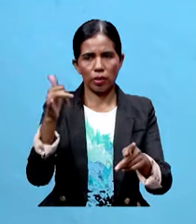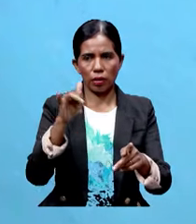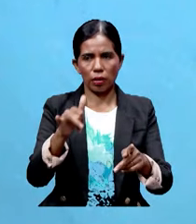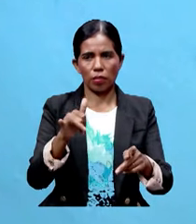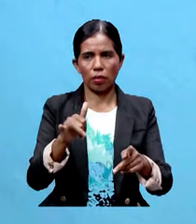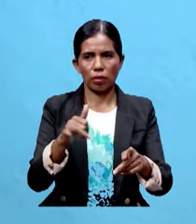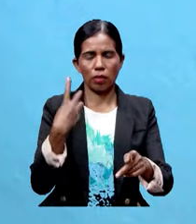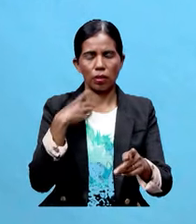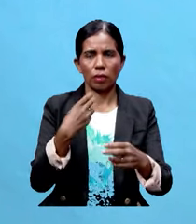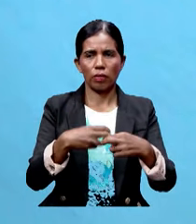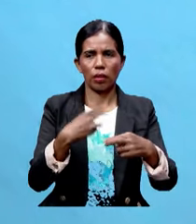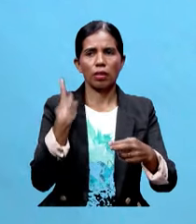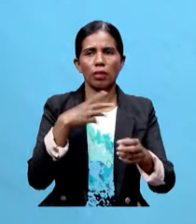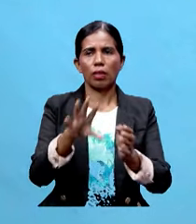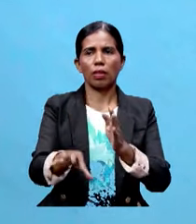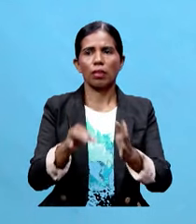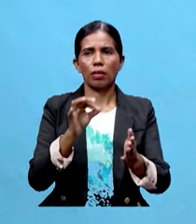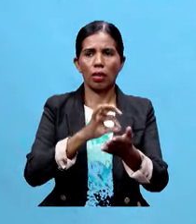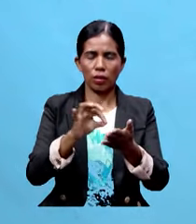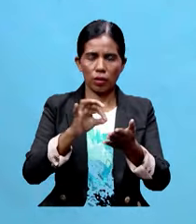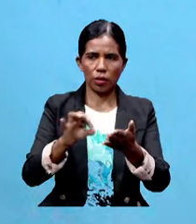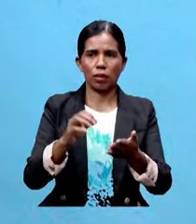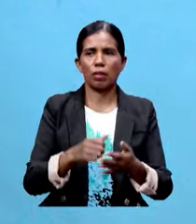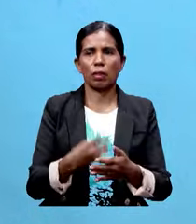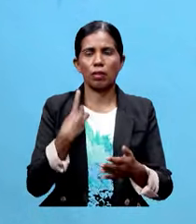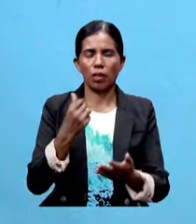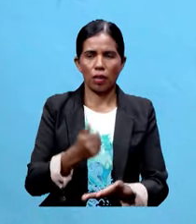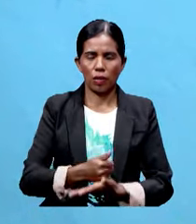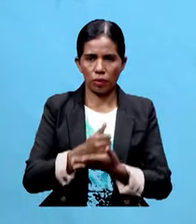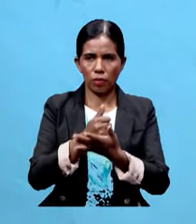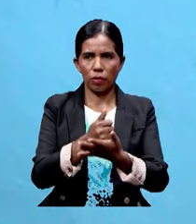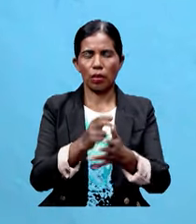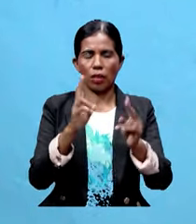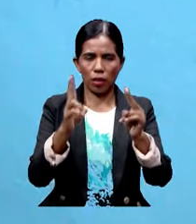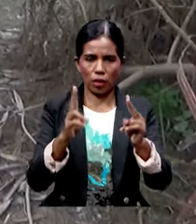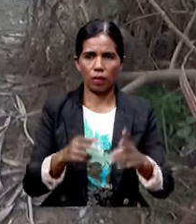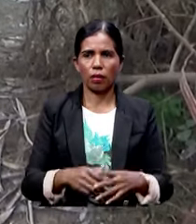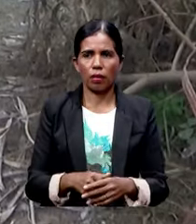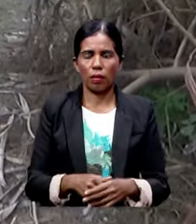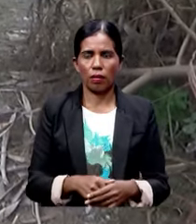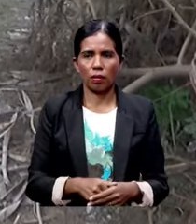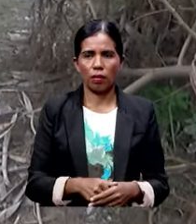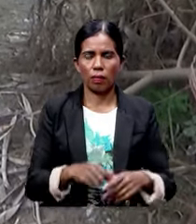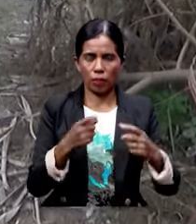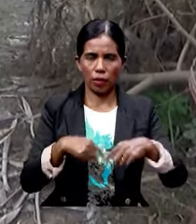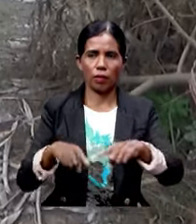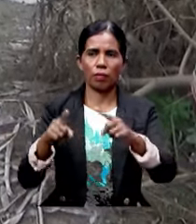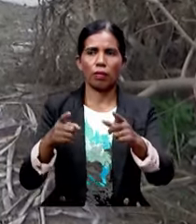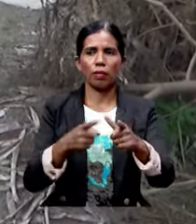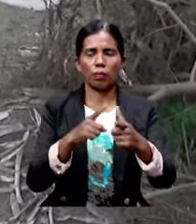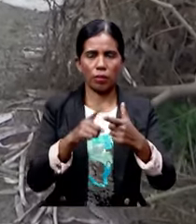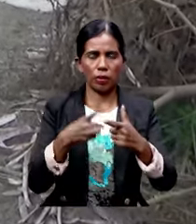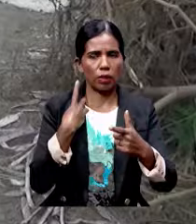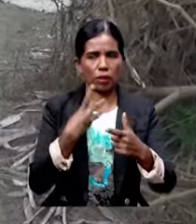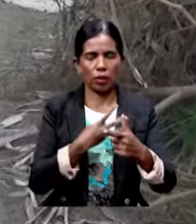susah itu terhentan asina dokumen seru mai tak fasilita kalais para afetar sermai bela bang total ya afetar itu